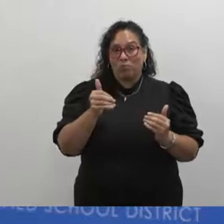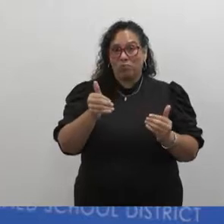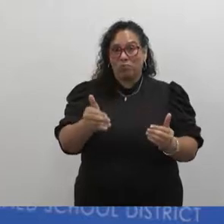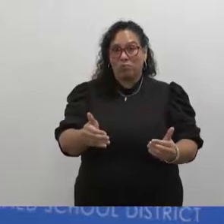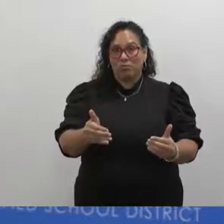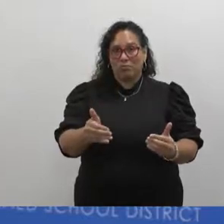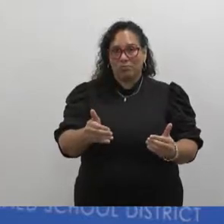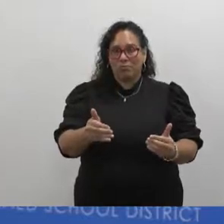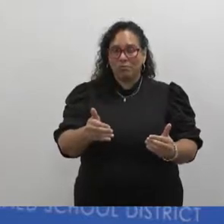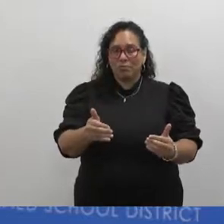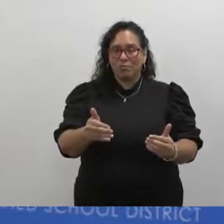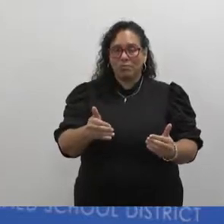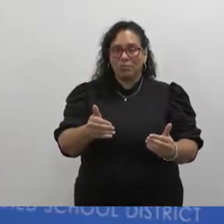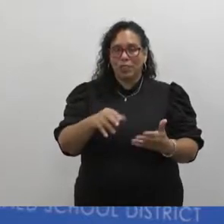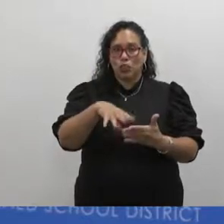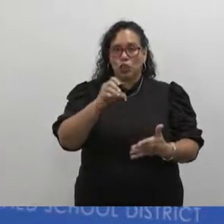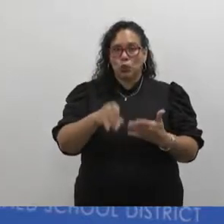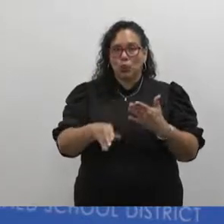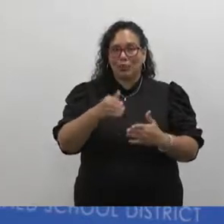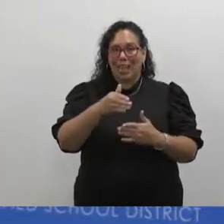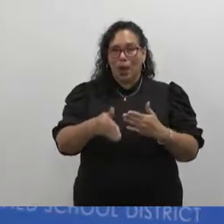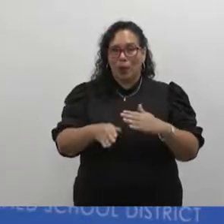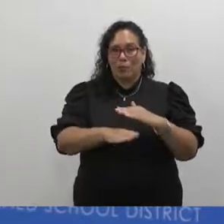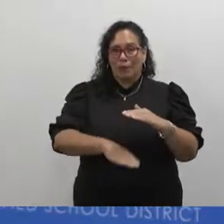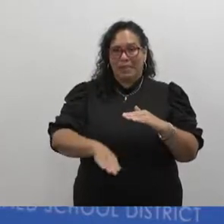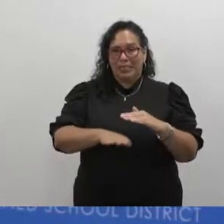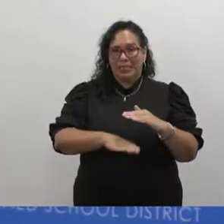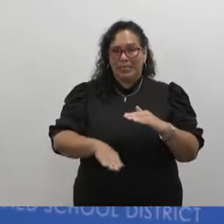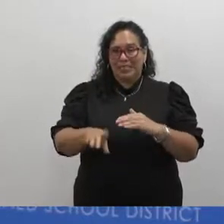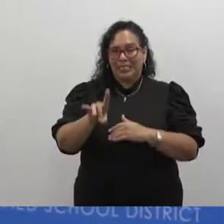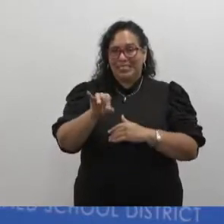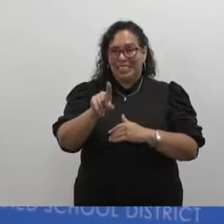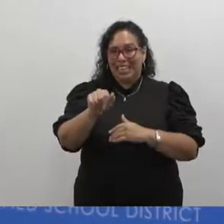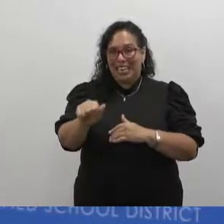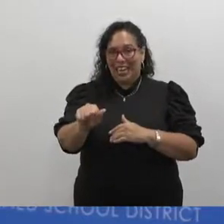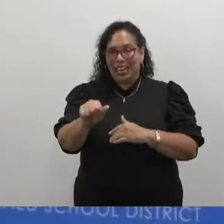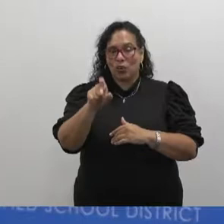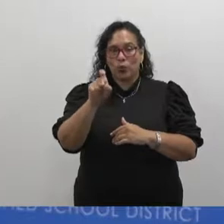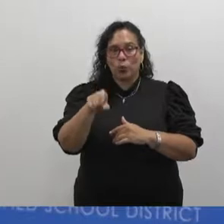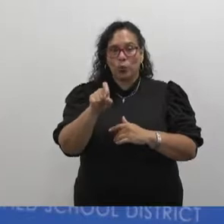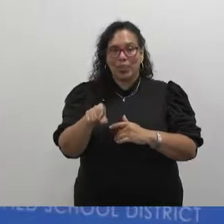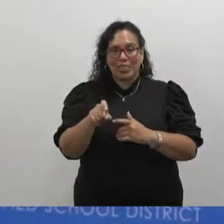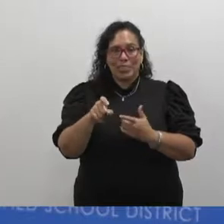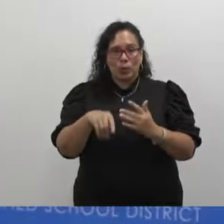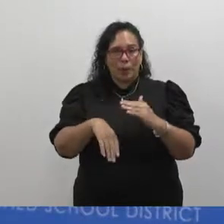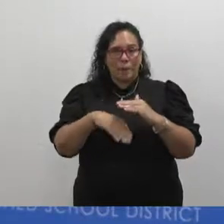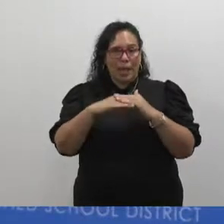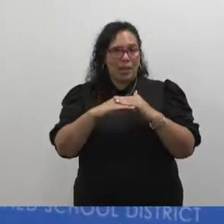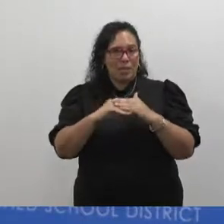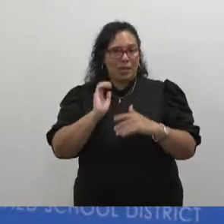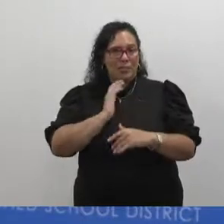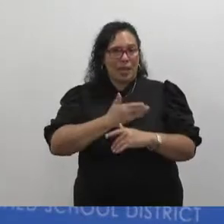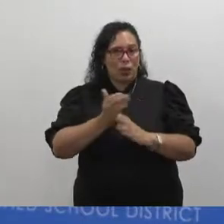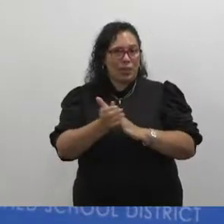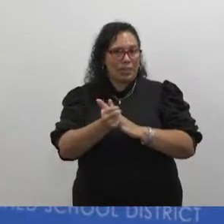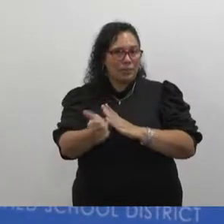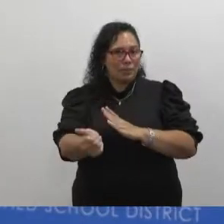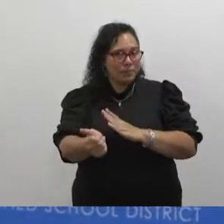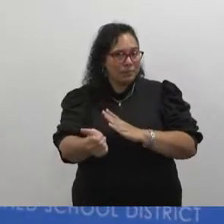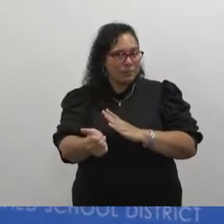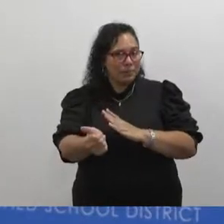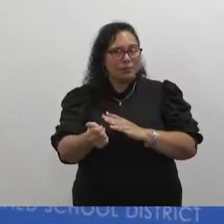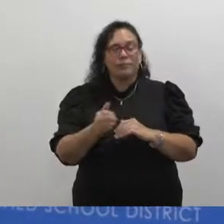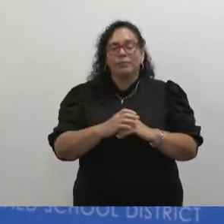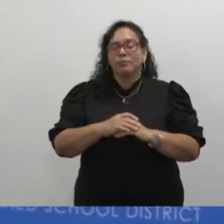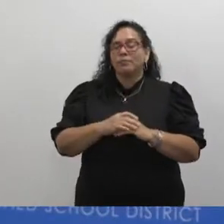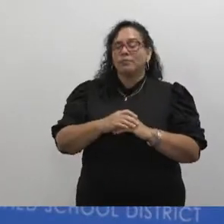Bởi dương, tới tới riêng ông bị lật tập hò con xa. Tên ở đây vài dương thơ dân mấy bàn tên ở đây nâng